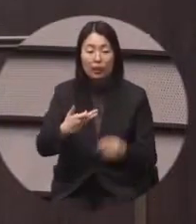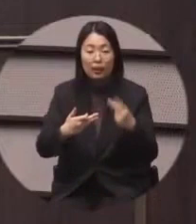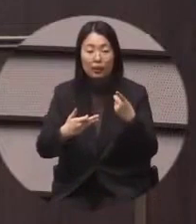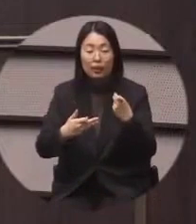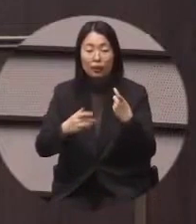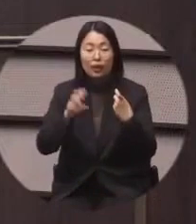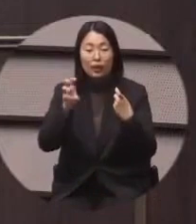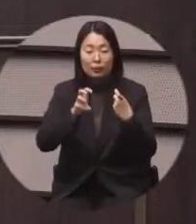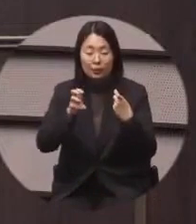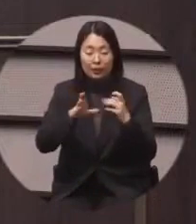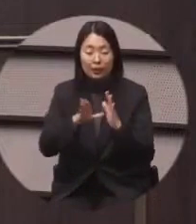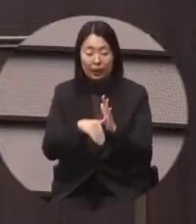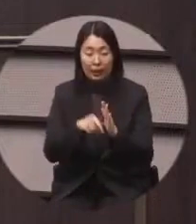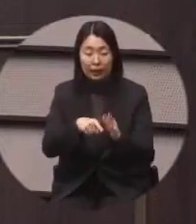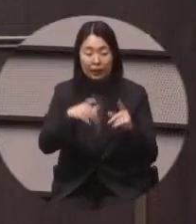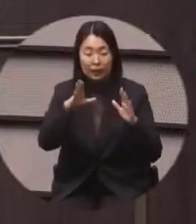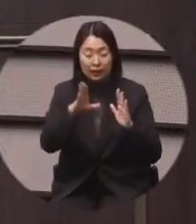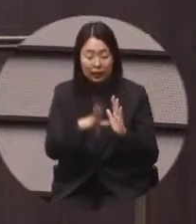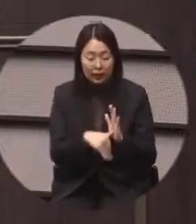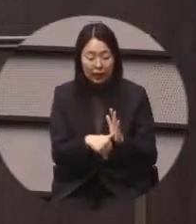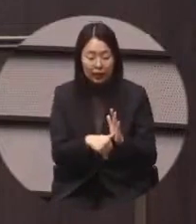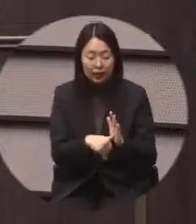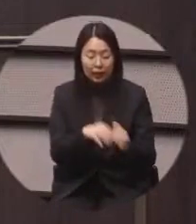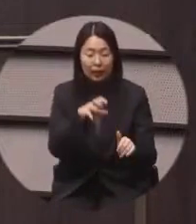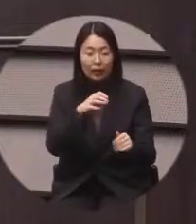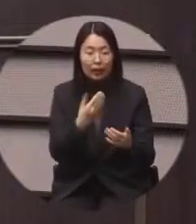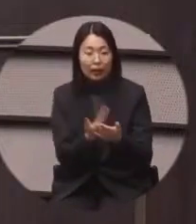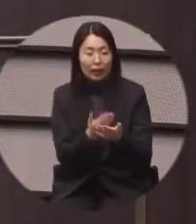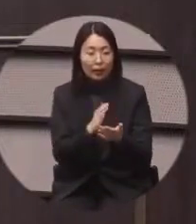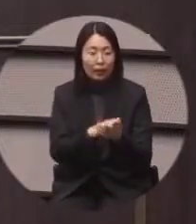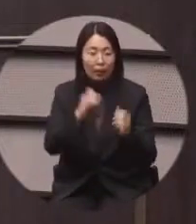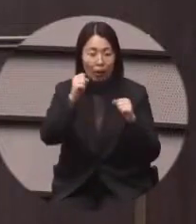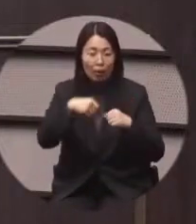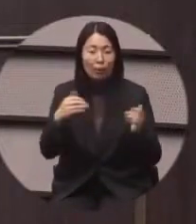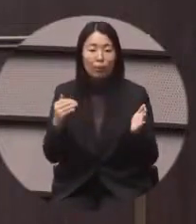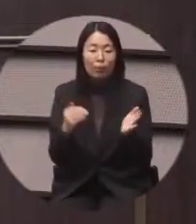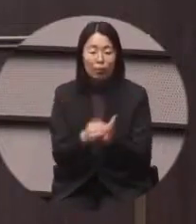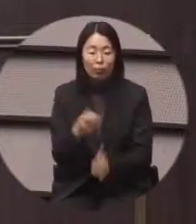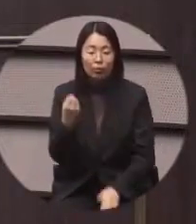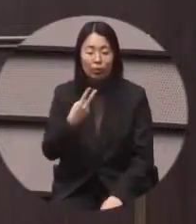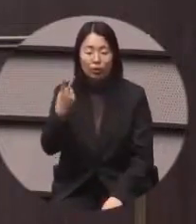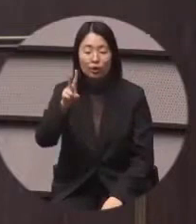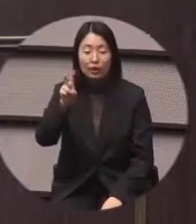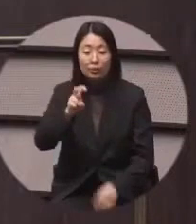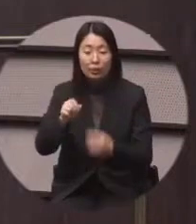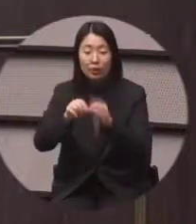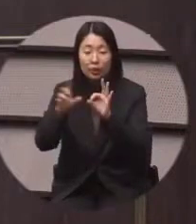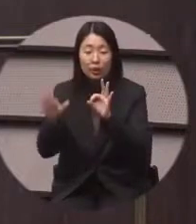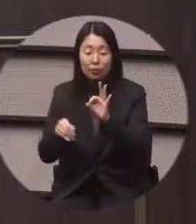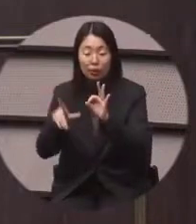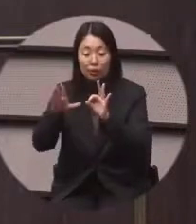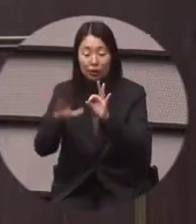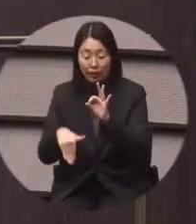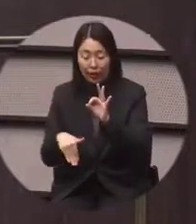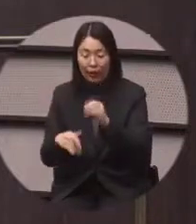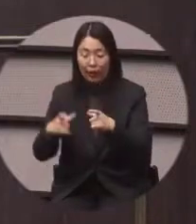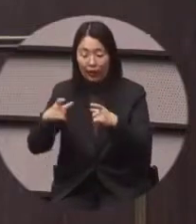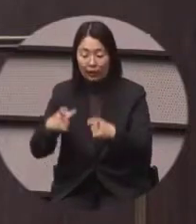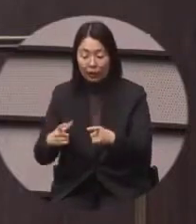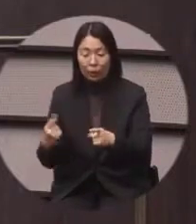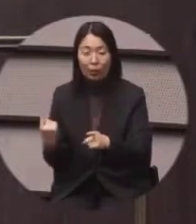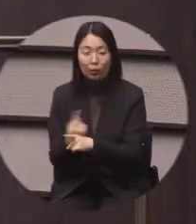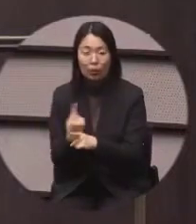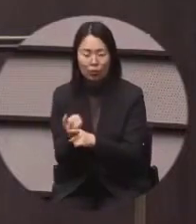30일 해당 지역에 대한 개발 행위 허가 제한 지역 지정 고시와 2020년 10월에 구역 지정 및 개발